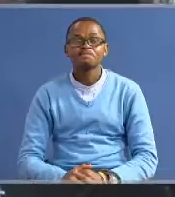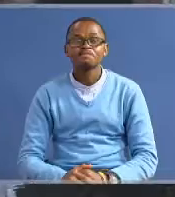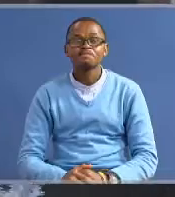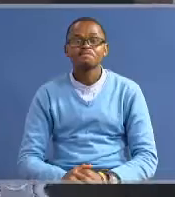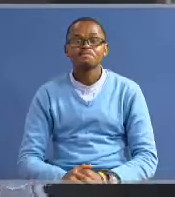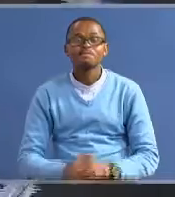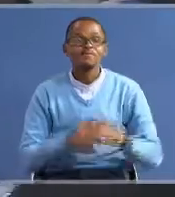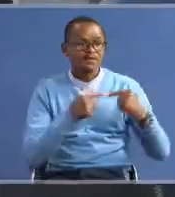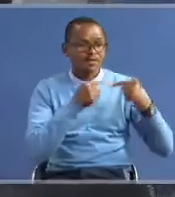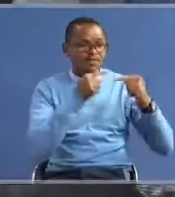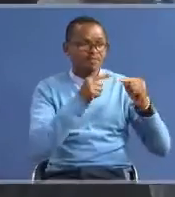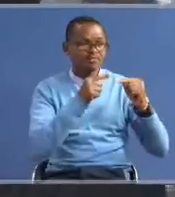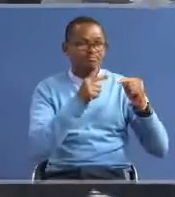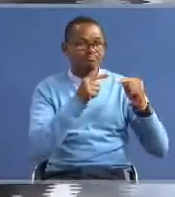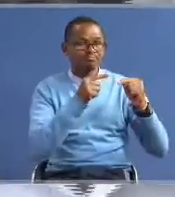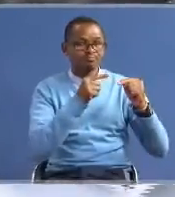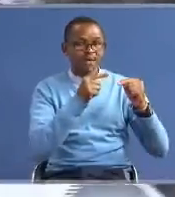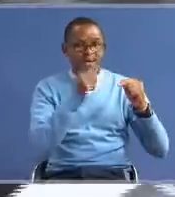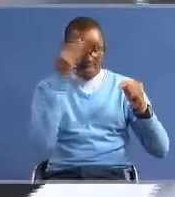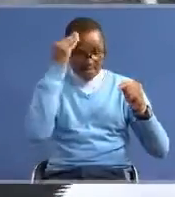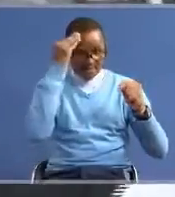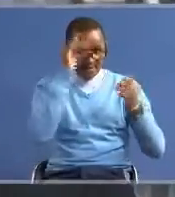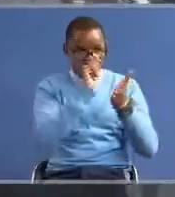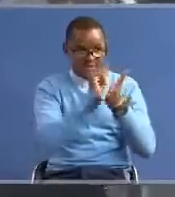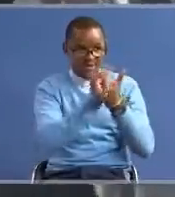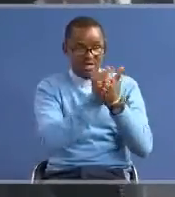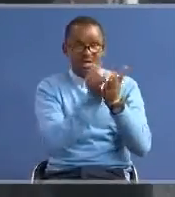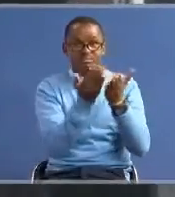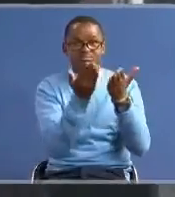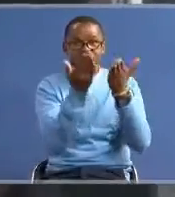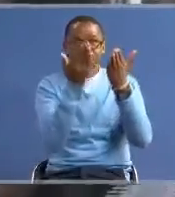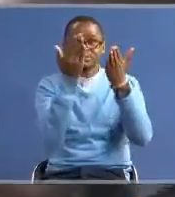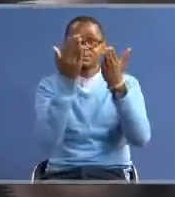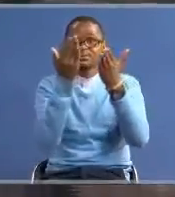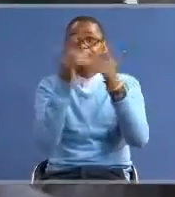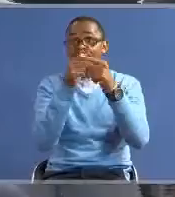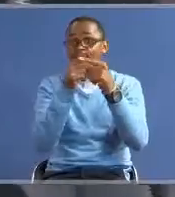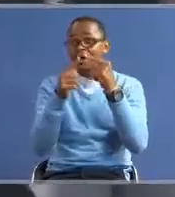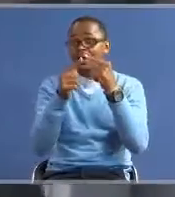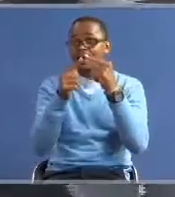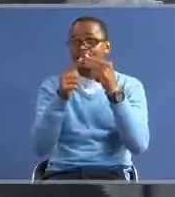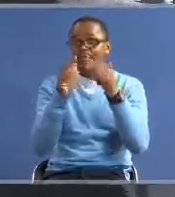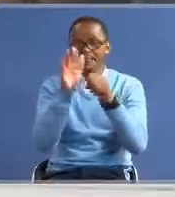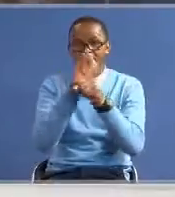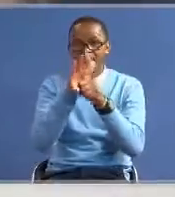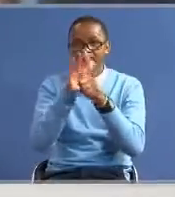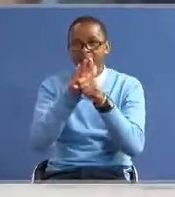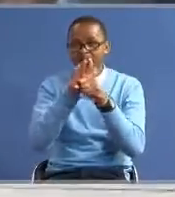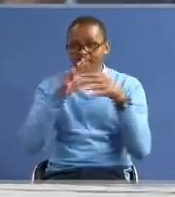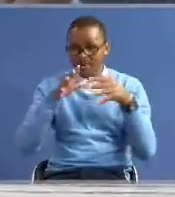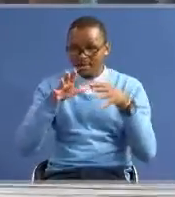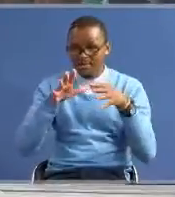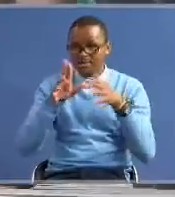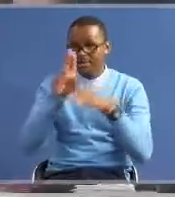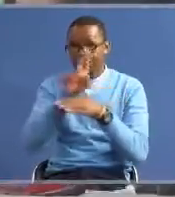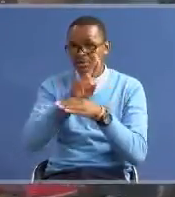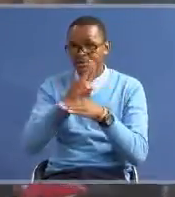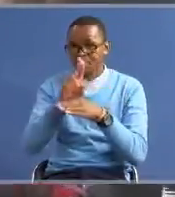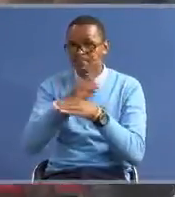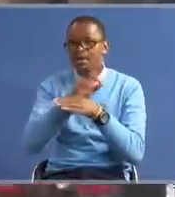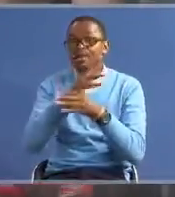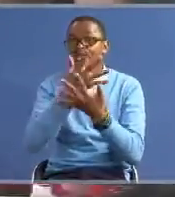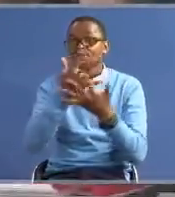Tangu uhuru, mfumo elimu nchini Kenya umekuwa ukiimarika. Hata hivyo, idadi kubwa ya watu, matumizi mabaya